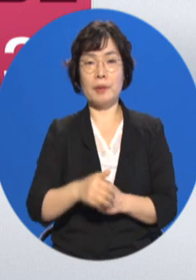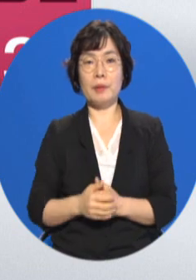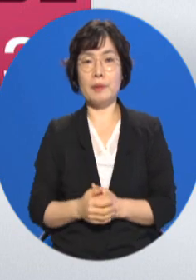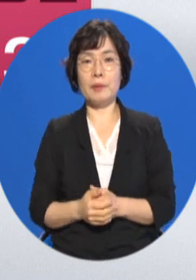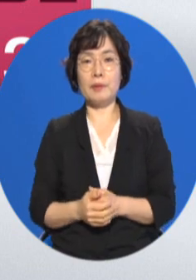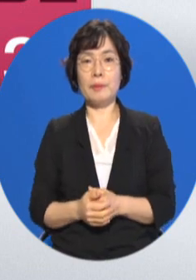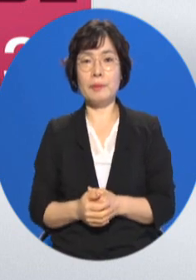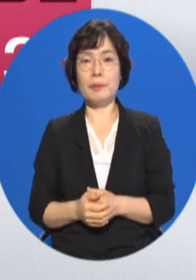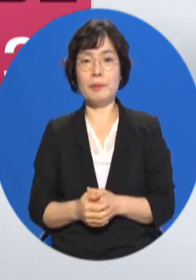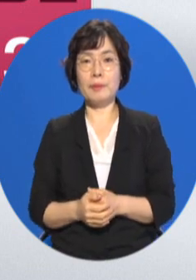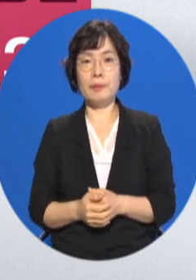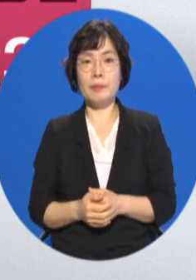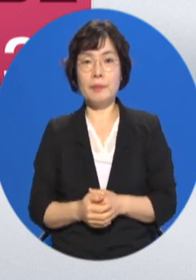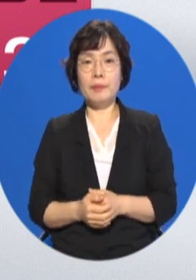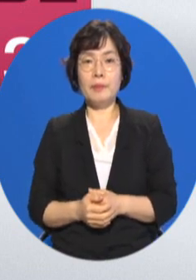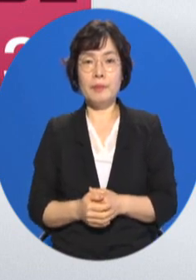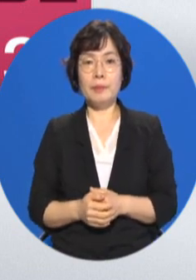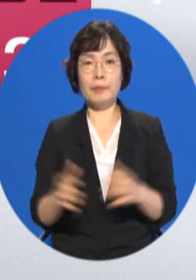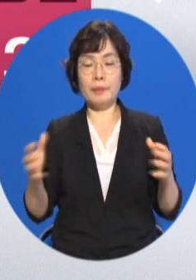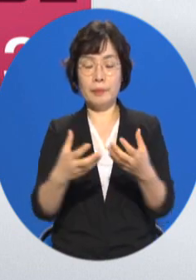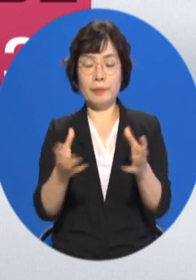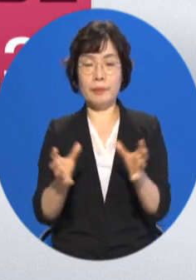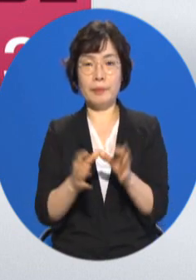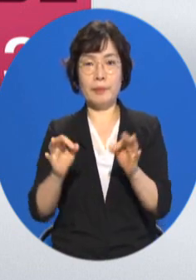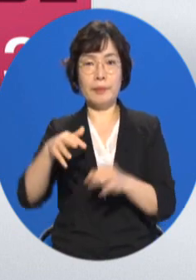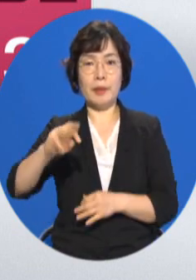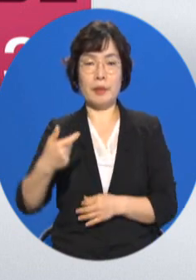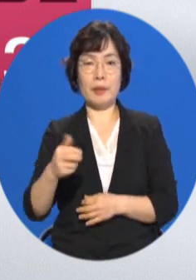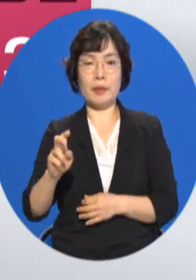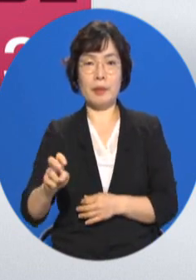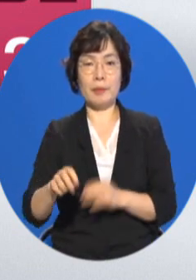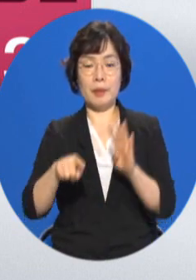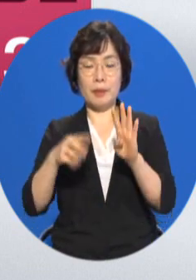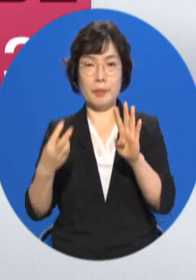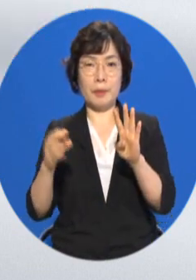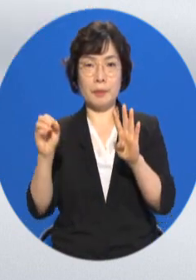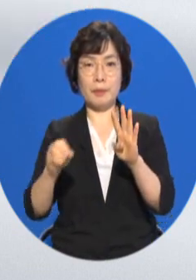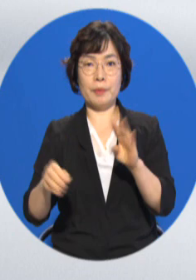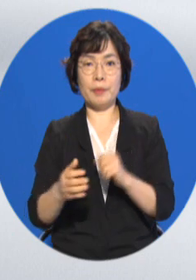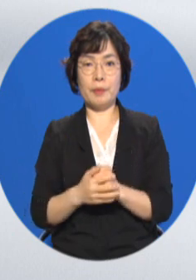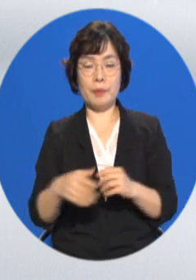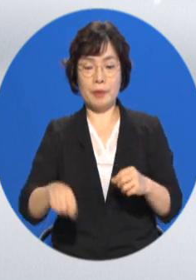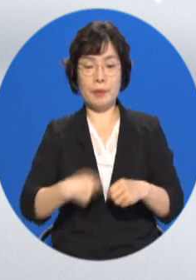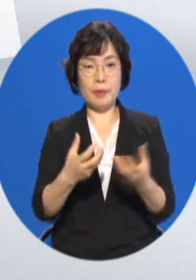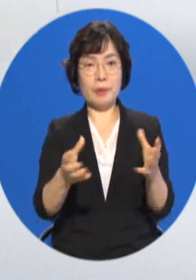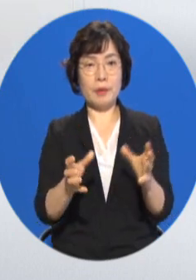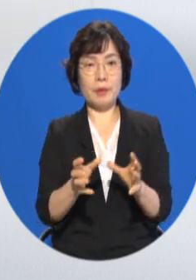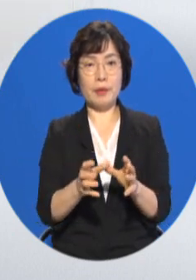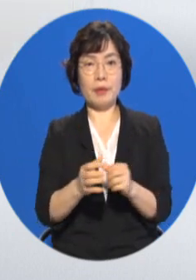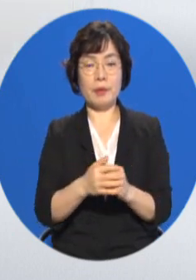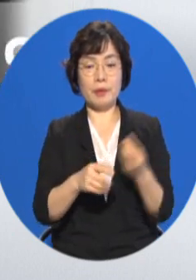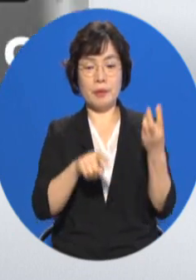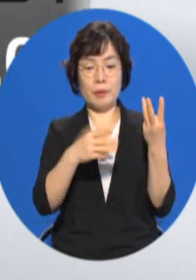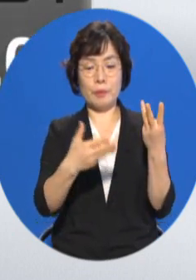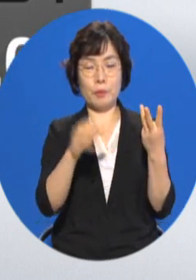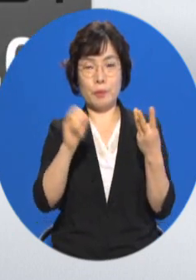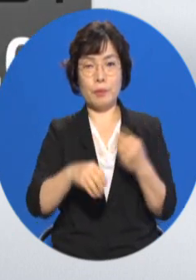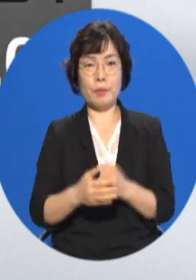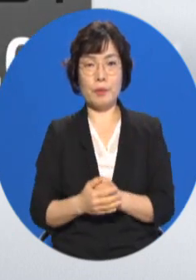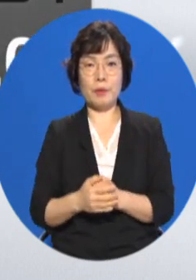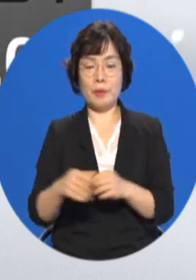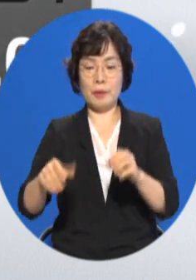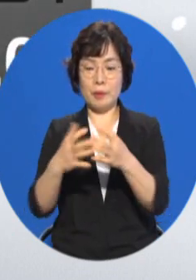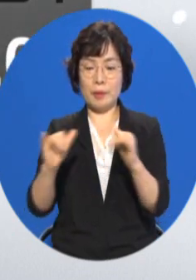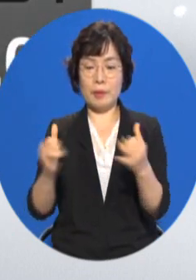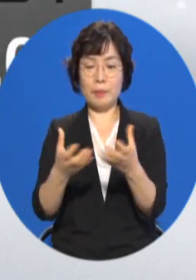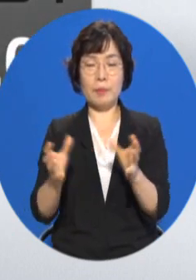1위를 차지했습니다. 이어 미래통합당 김창남 후보 4.3%, 정의당 이경자 후보 2.9%,